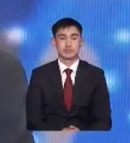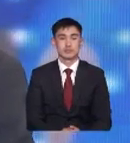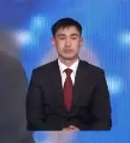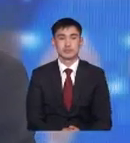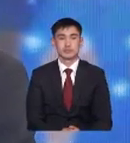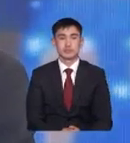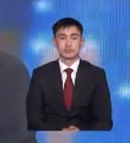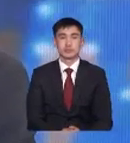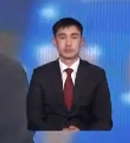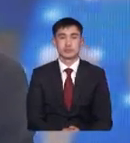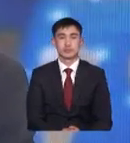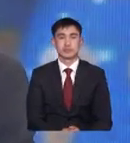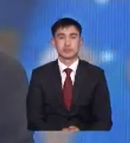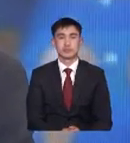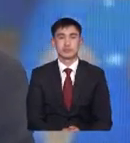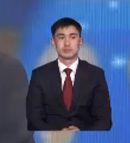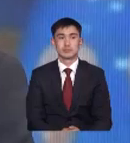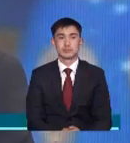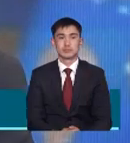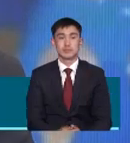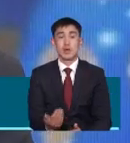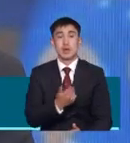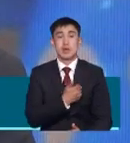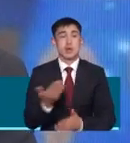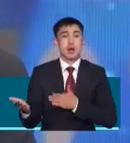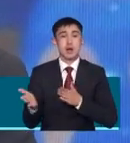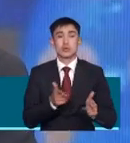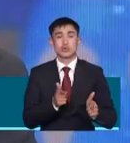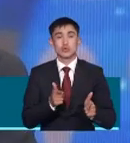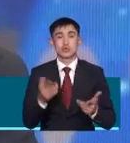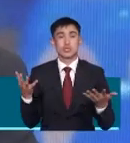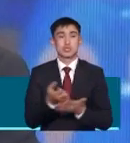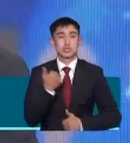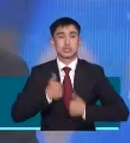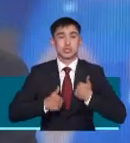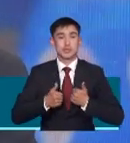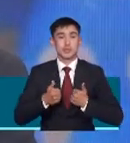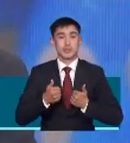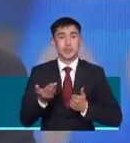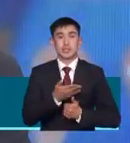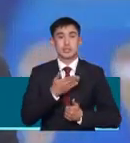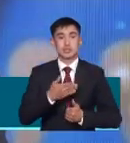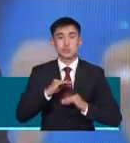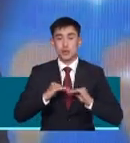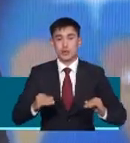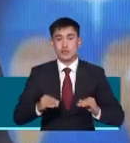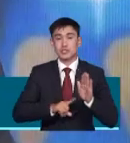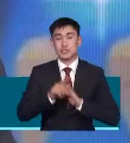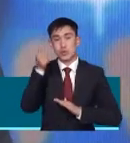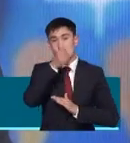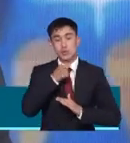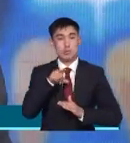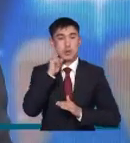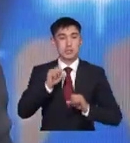үлкен жарыстарда жерлестерін қуантып. Я горжусь достижениями наших школьников и лицеистов. Только с начала года наши